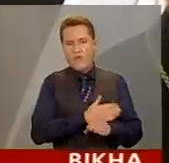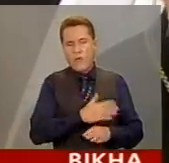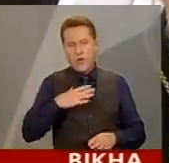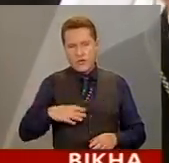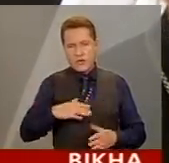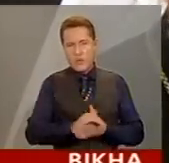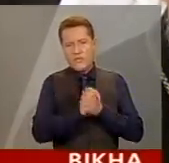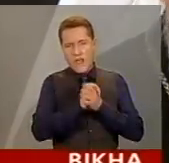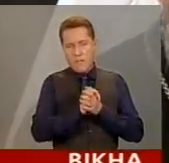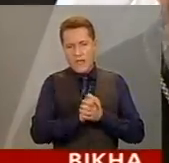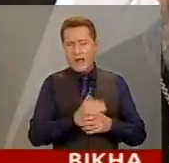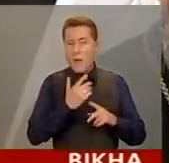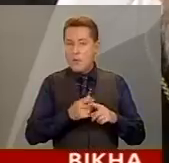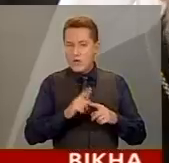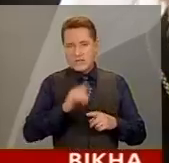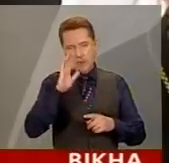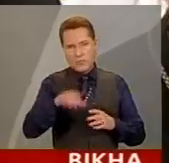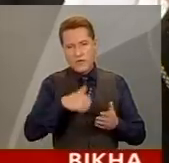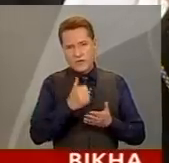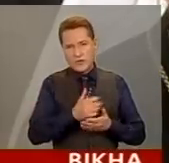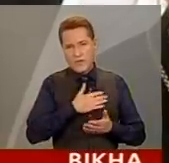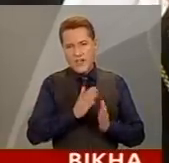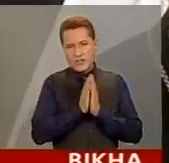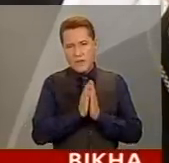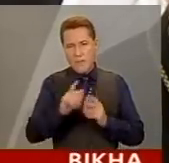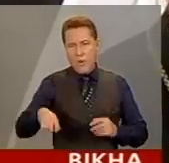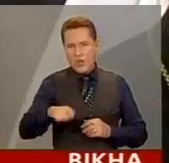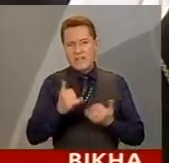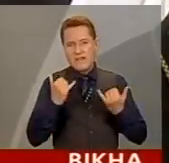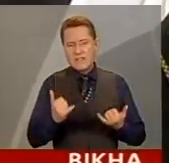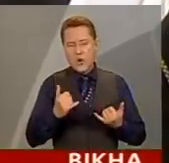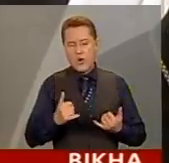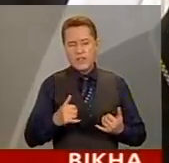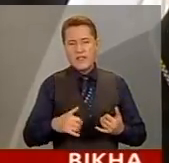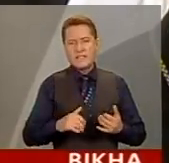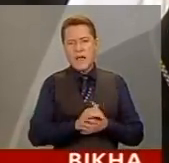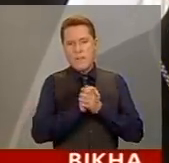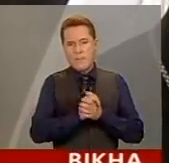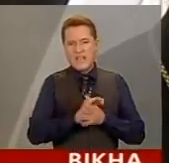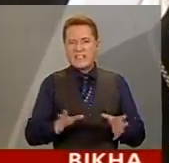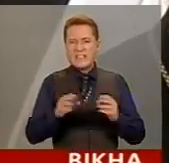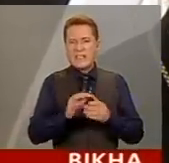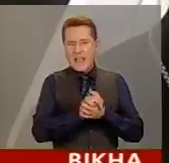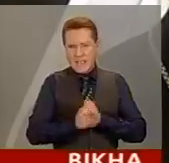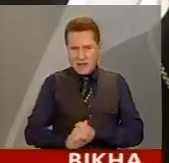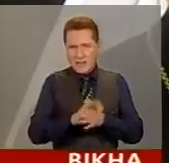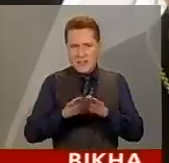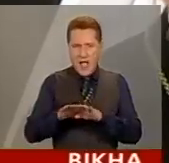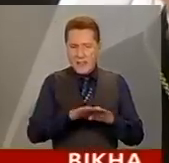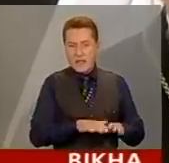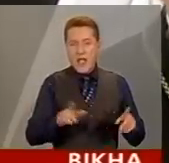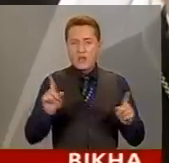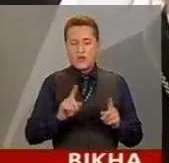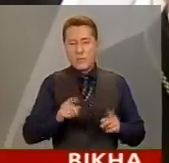мир. Саме про це буде основному наша молитва сьогодні – за мир, за єднання, за те, щоб